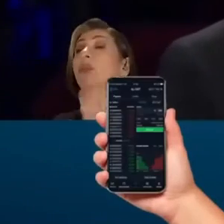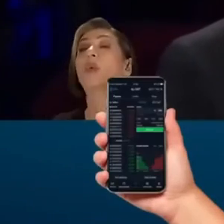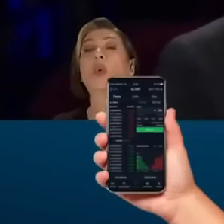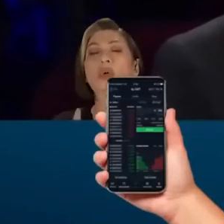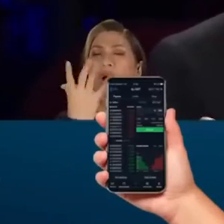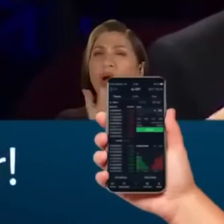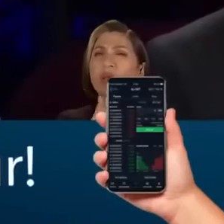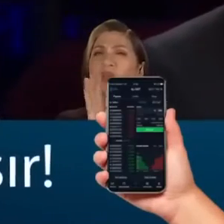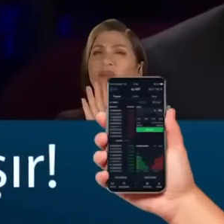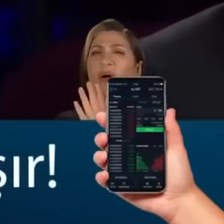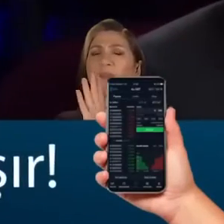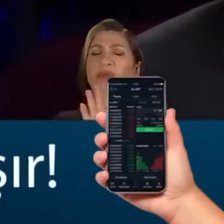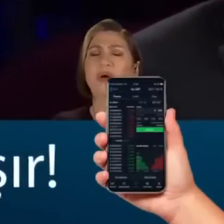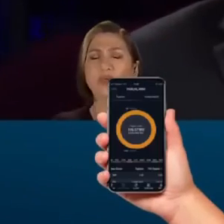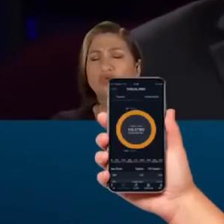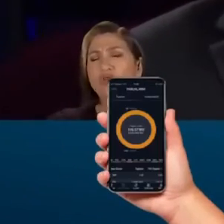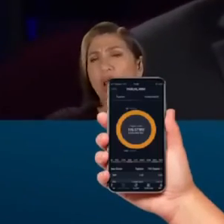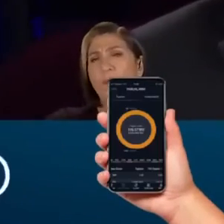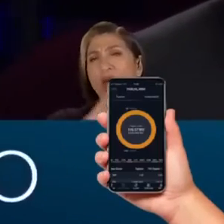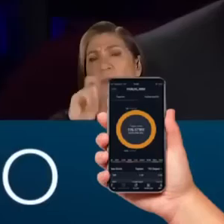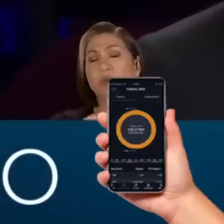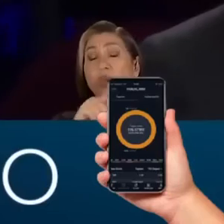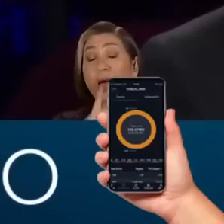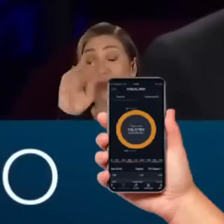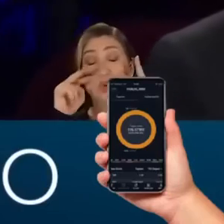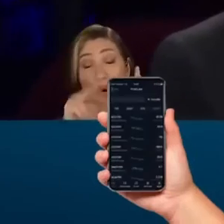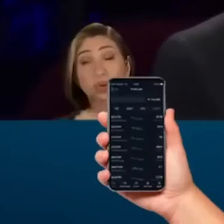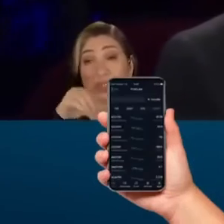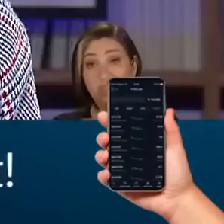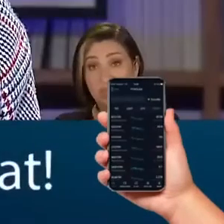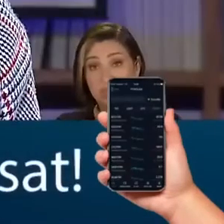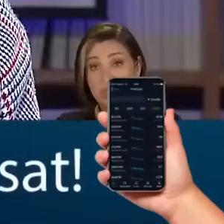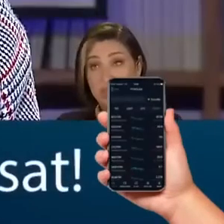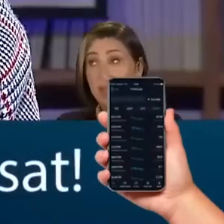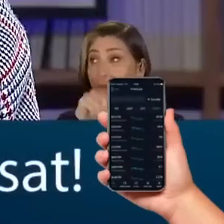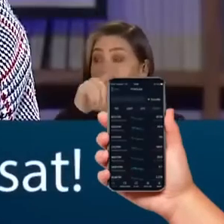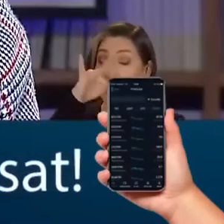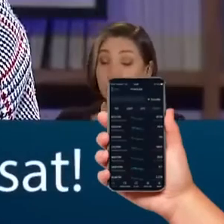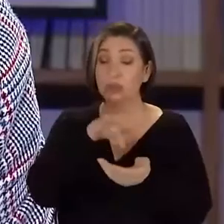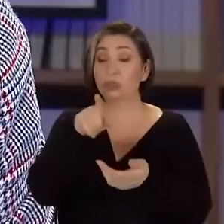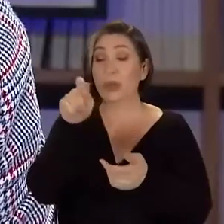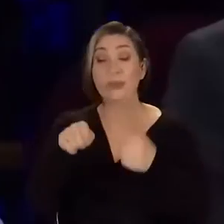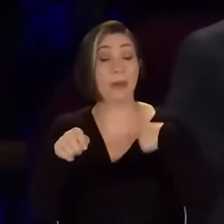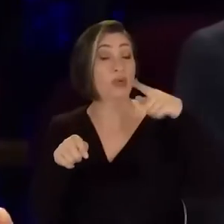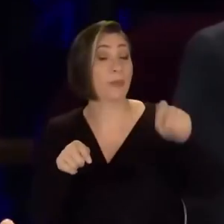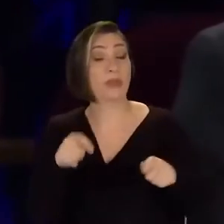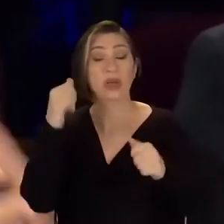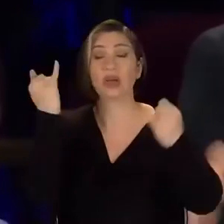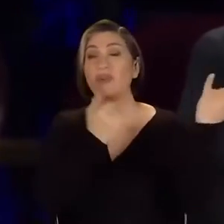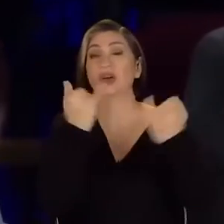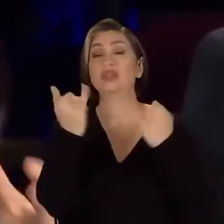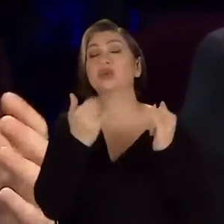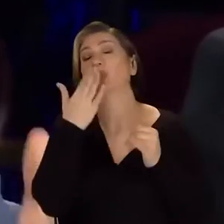Orada kayıtlar devamlı olarak güncelleniyor. Ve herkes de gördüğü için bir ortada sen bunu yaptın, ben bunu yaptım